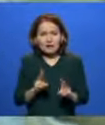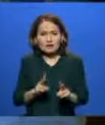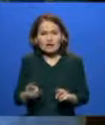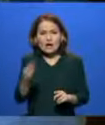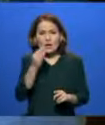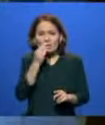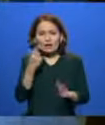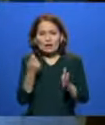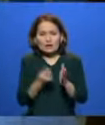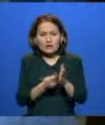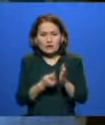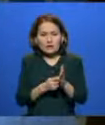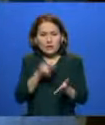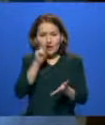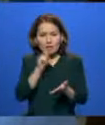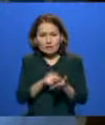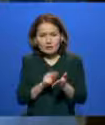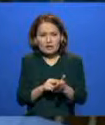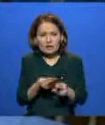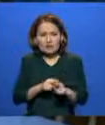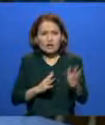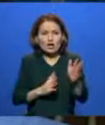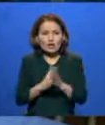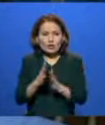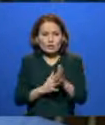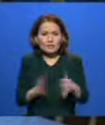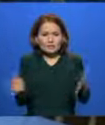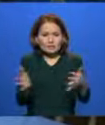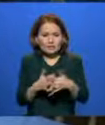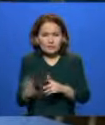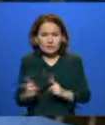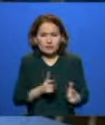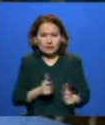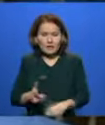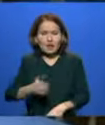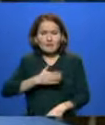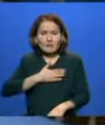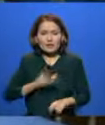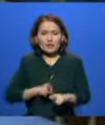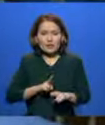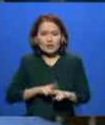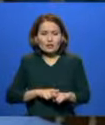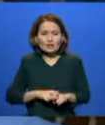бар. Өзім баяғыда сапоз кезінде 17 жыл жұмыс істедім. Әлмәлі жемін шашасын, суын құясын,